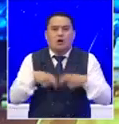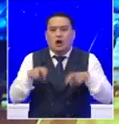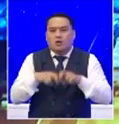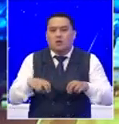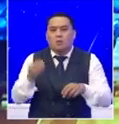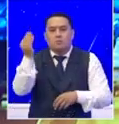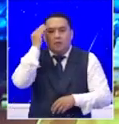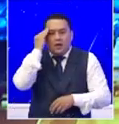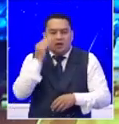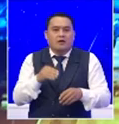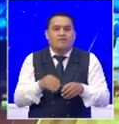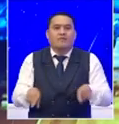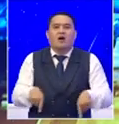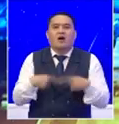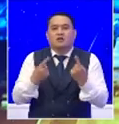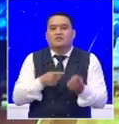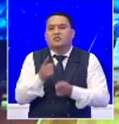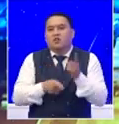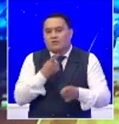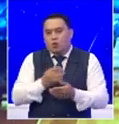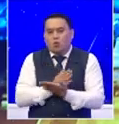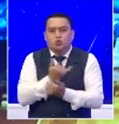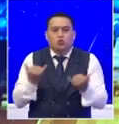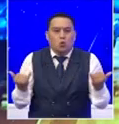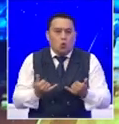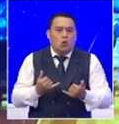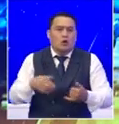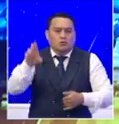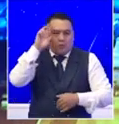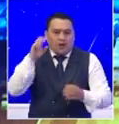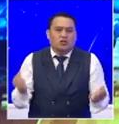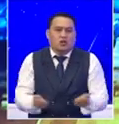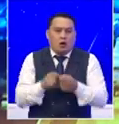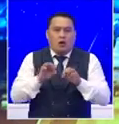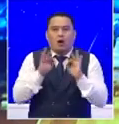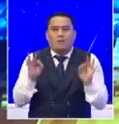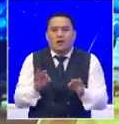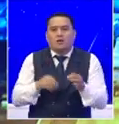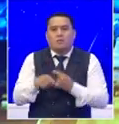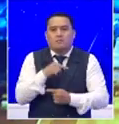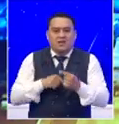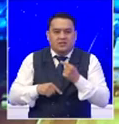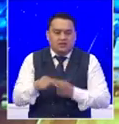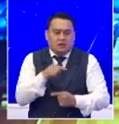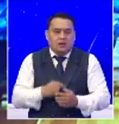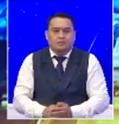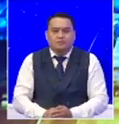ряд мер, направленных на восстановление сектора услуг и оказание государственной поддержки объектам малого и среднего